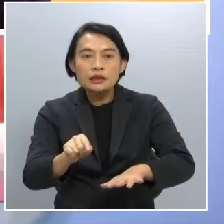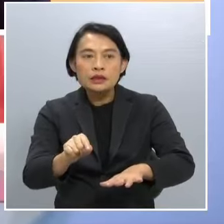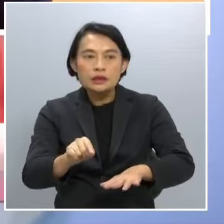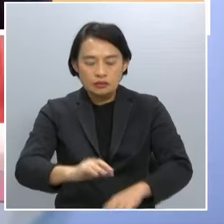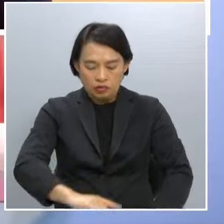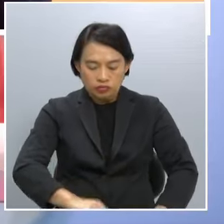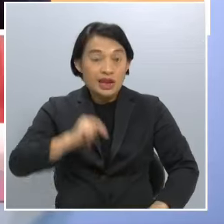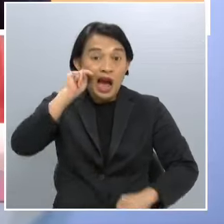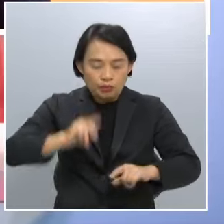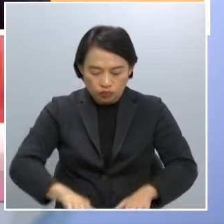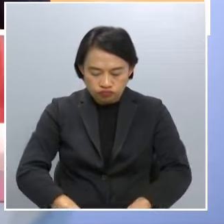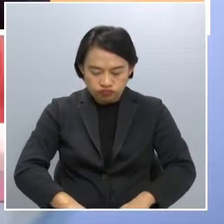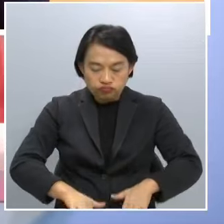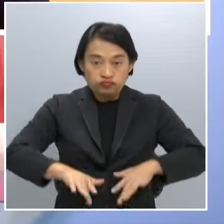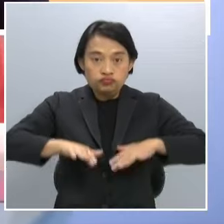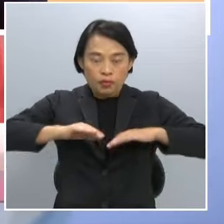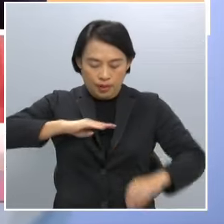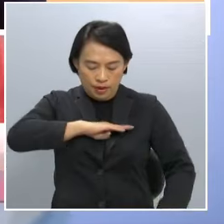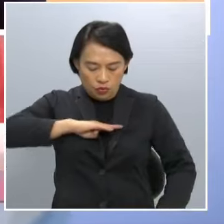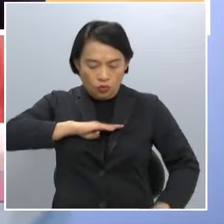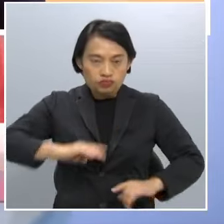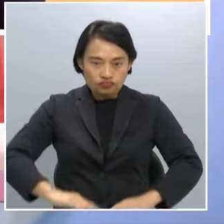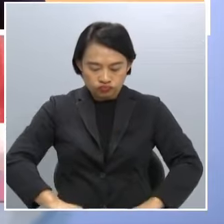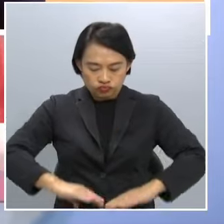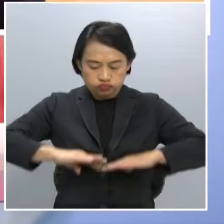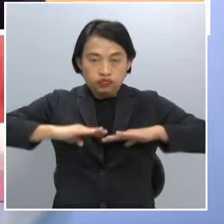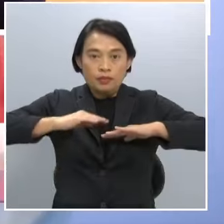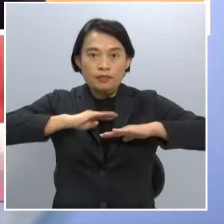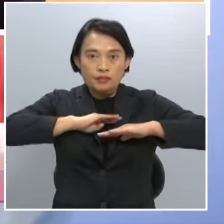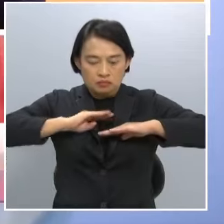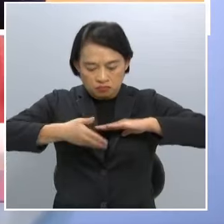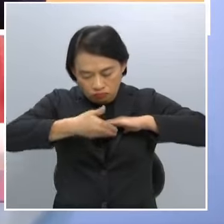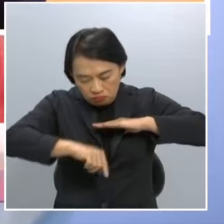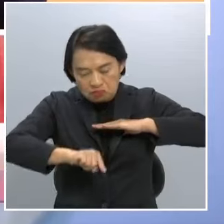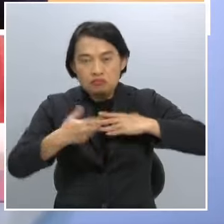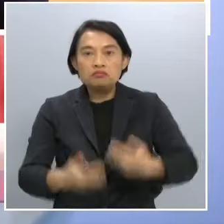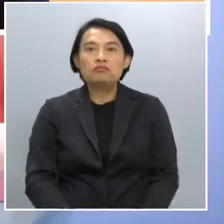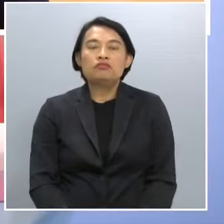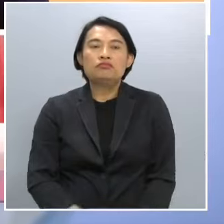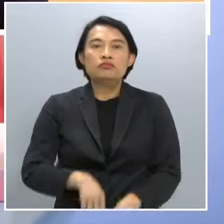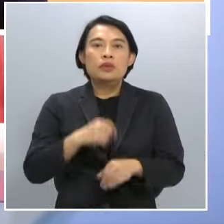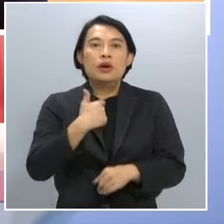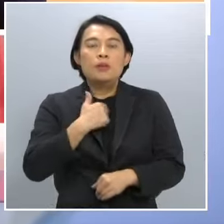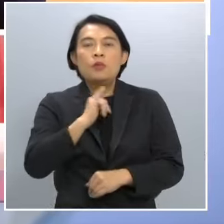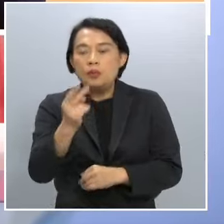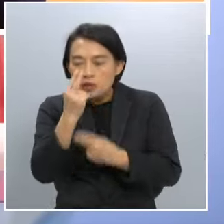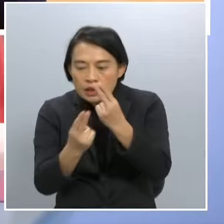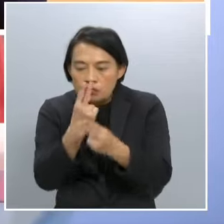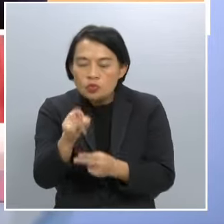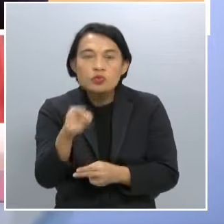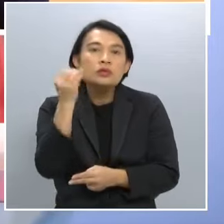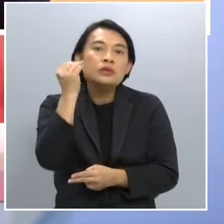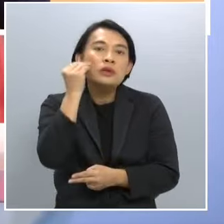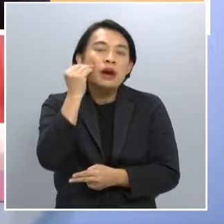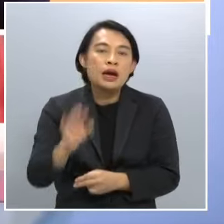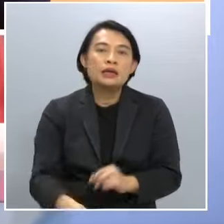นะครับน้ำยังสูงประมาณอกนะครับก็พี่น้องประชาชนที่ไม่ได้ออกไปนะครับผมก็ไปเยี่ยมที่บ้านก็เห็นมีจุดเทียนไ